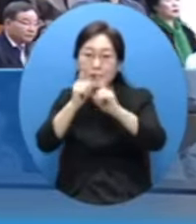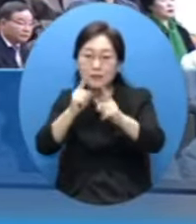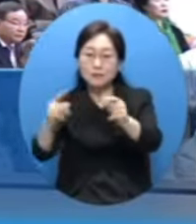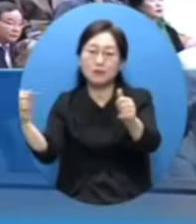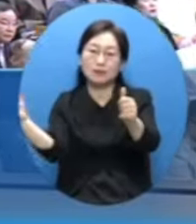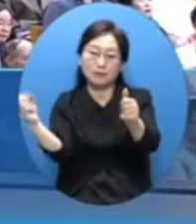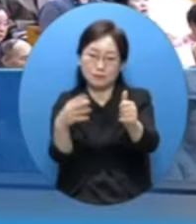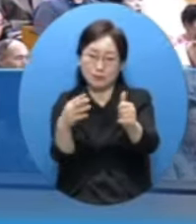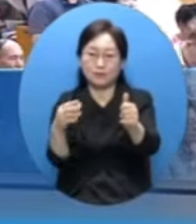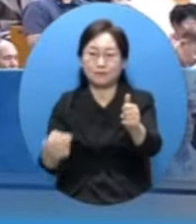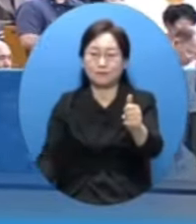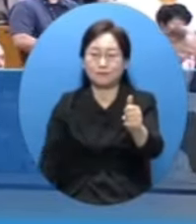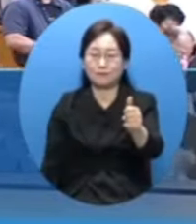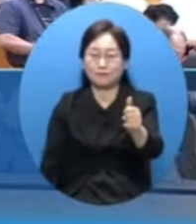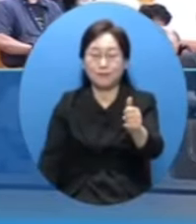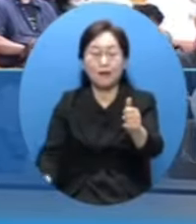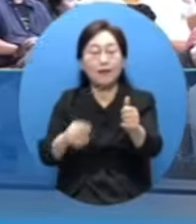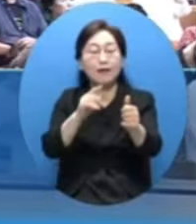임하여 이르시되